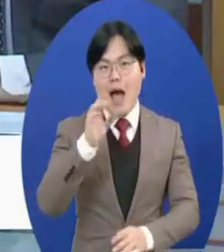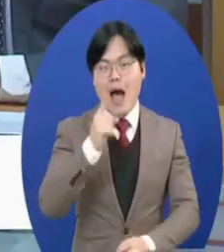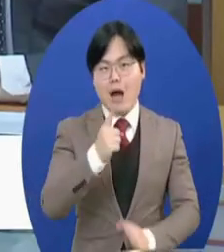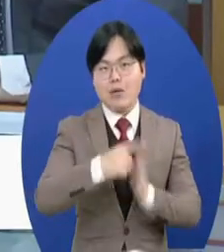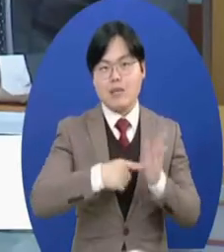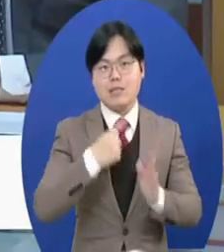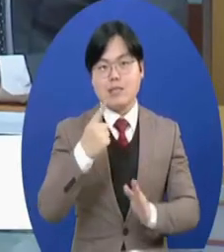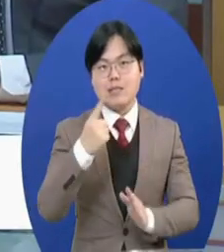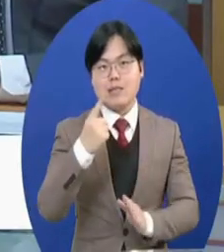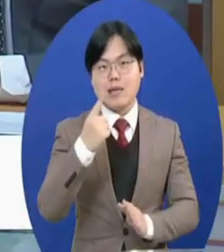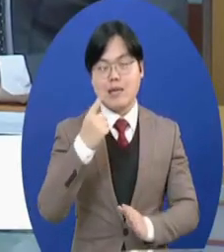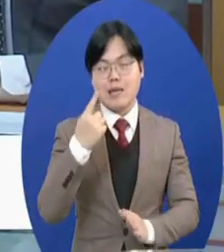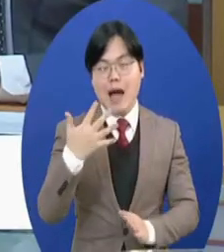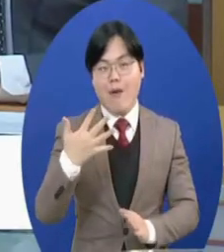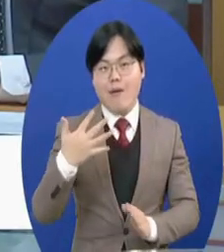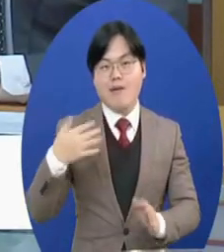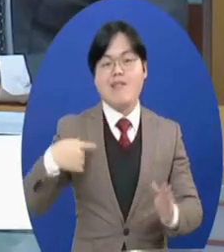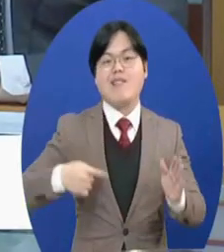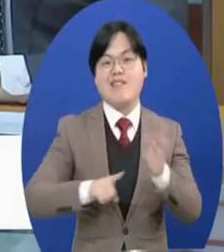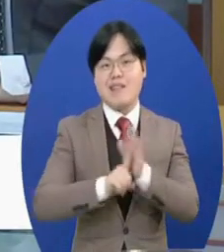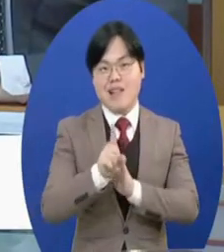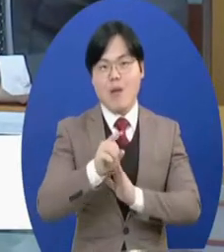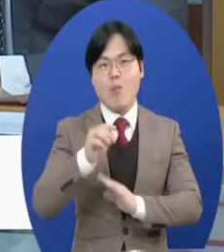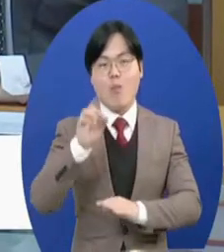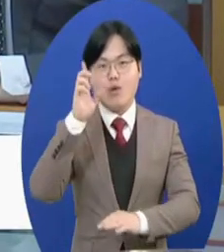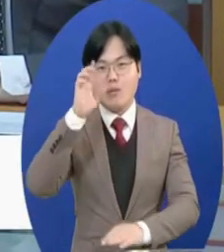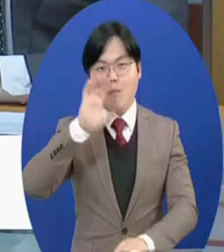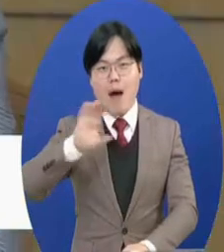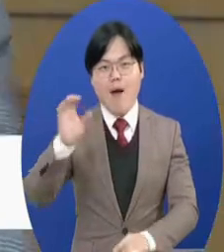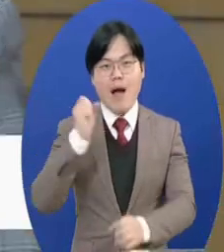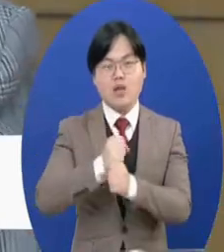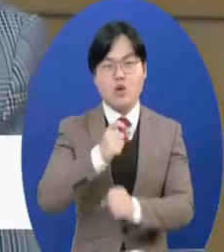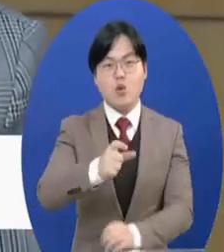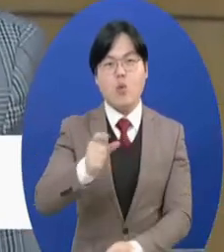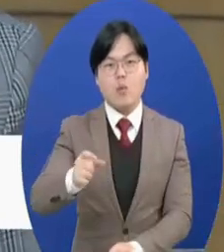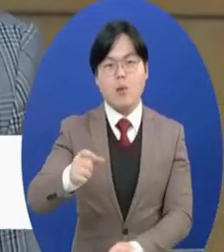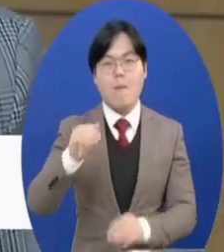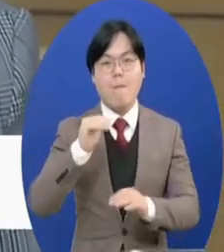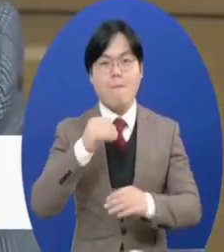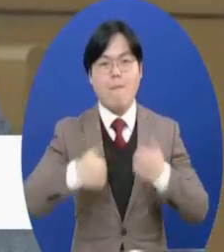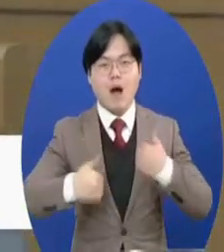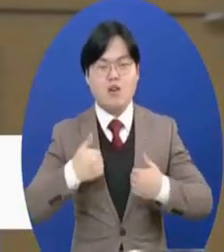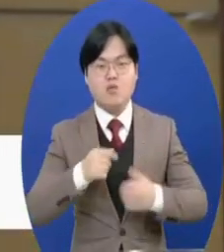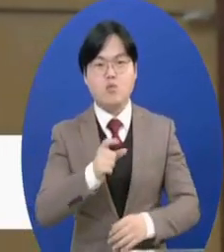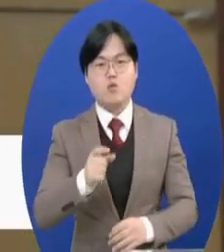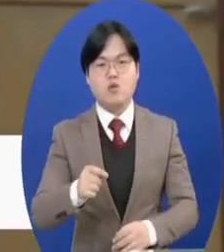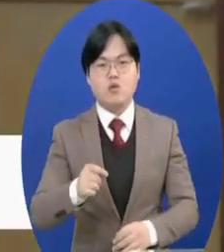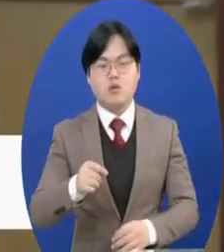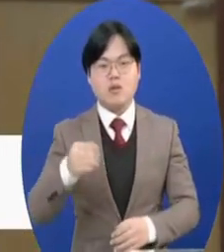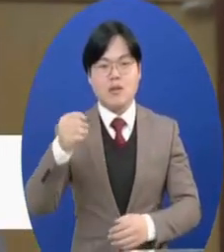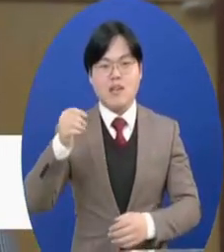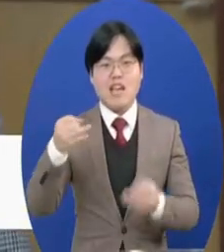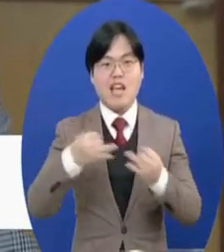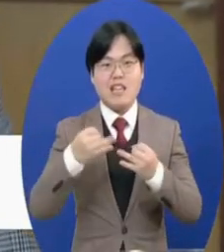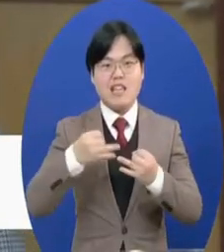өдрөөс эхлэн боловсролын байгууллагын багш, ажилтан, албан хаагчид болон олон нийтэд санал авсан энэ цахим санал асуулгад